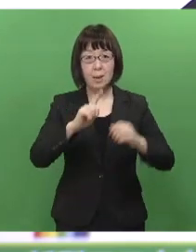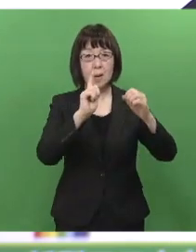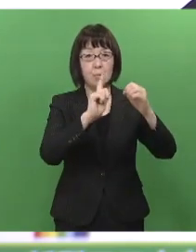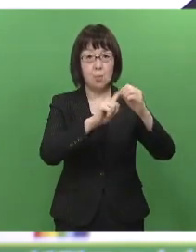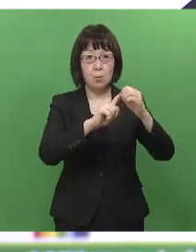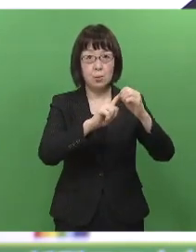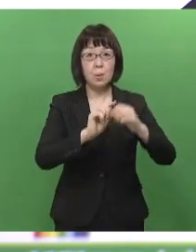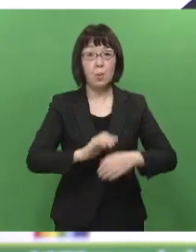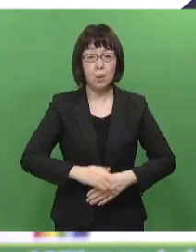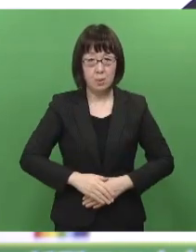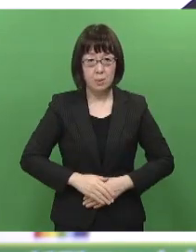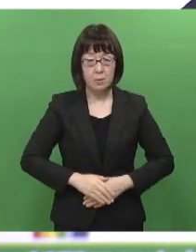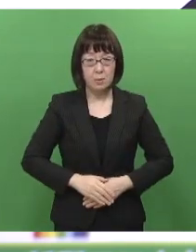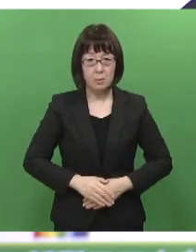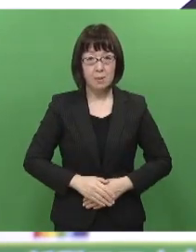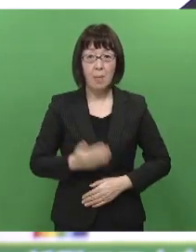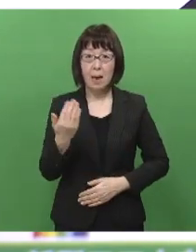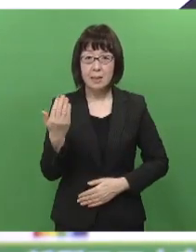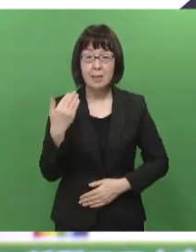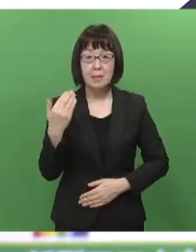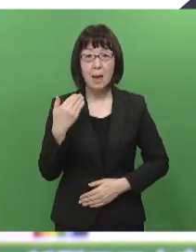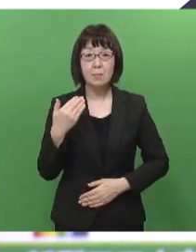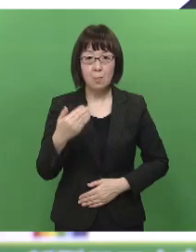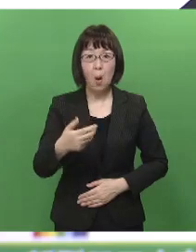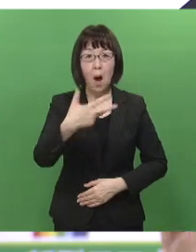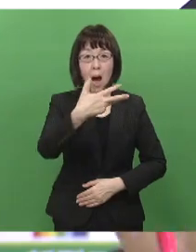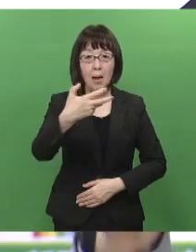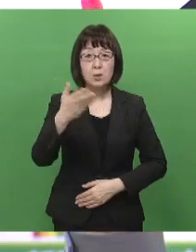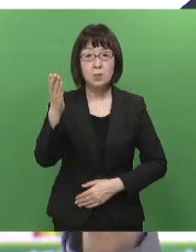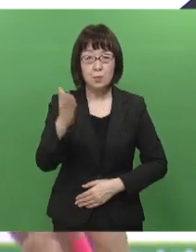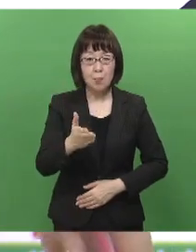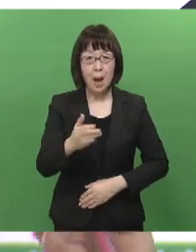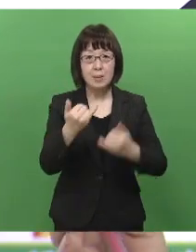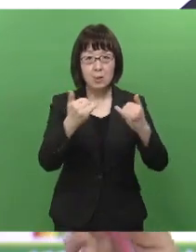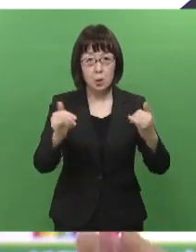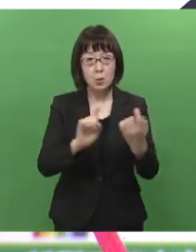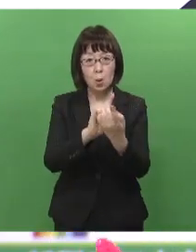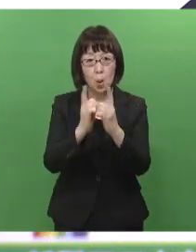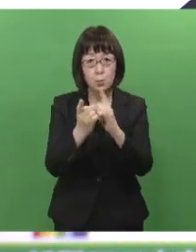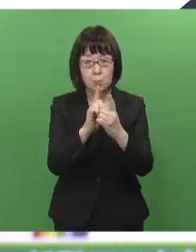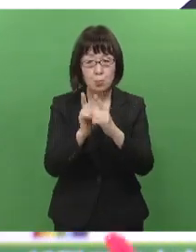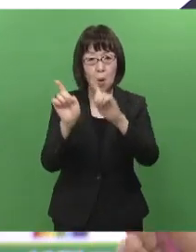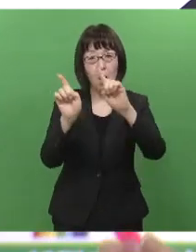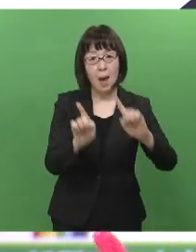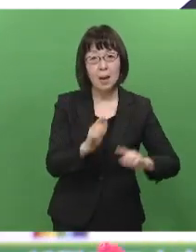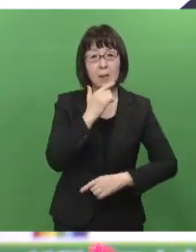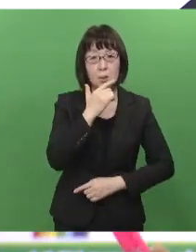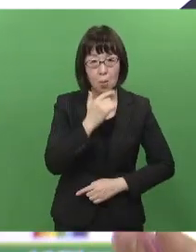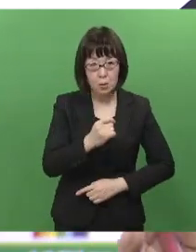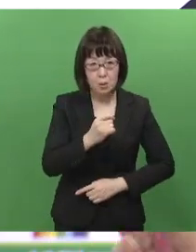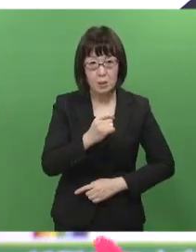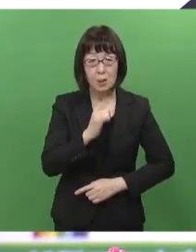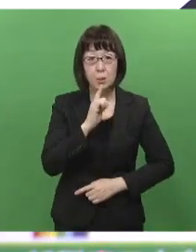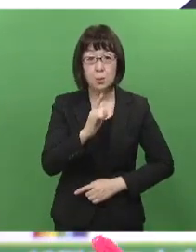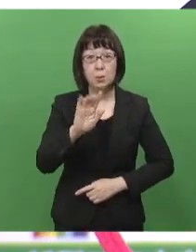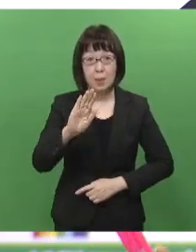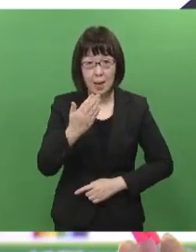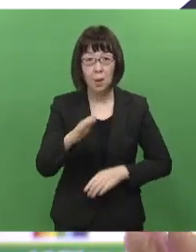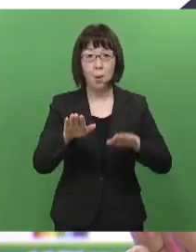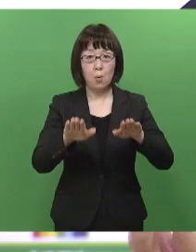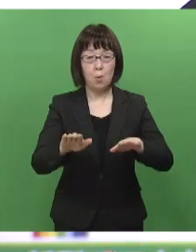前8割削減といったような言葉もありました、今回7割ということを申し上げ、もう8割いけばもうそれは